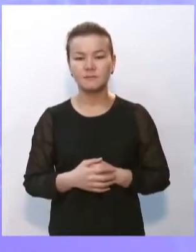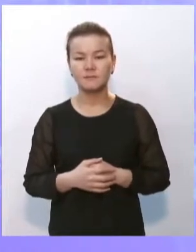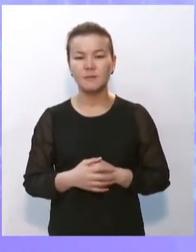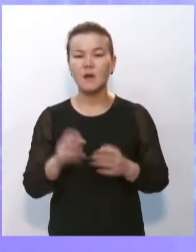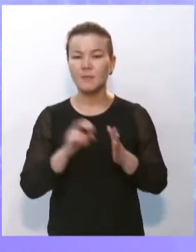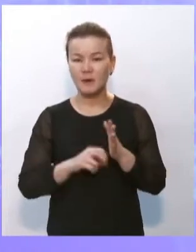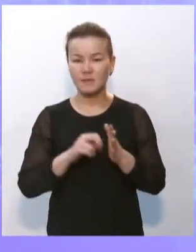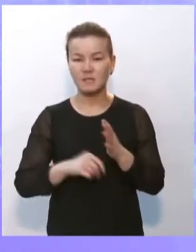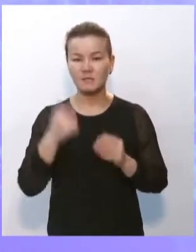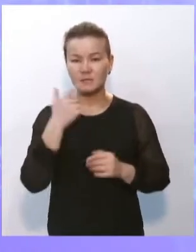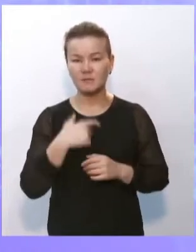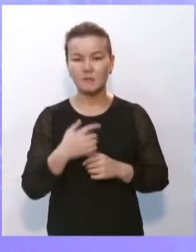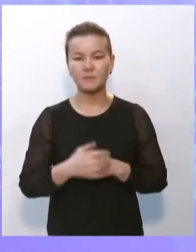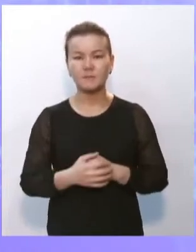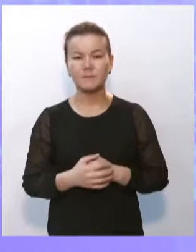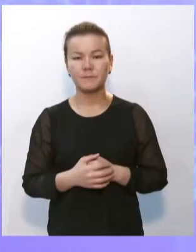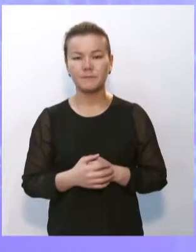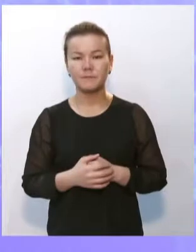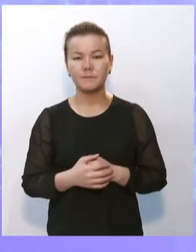проверьте себя